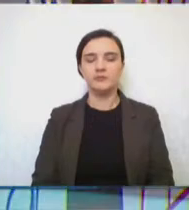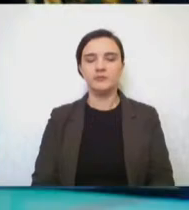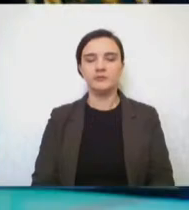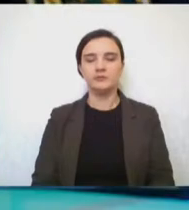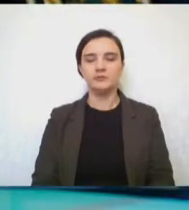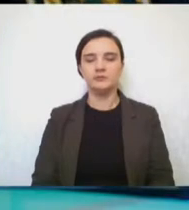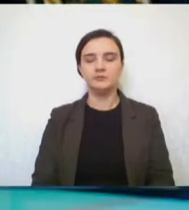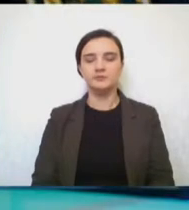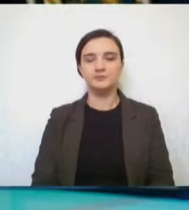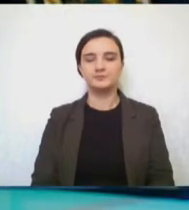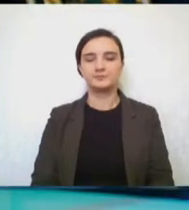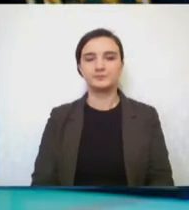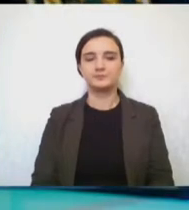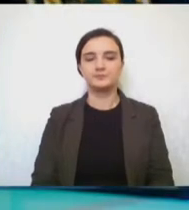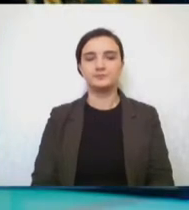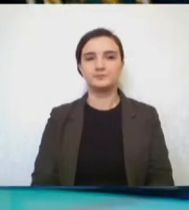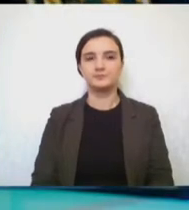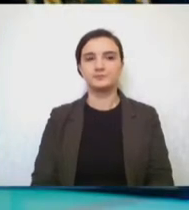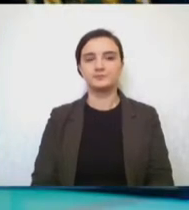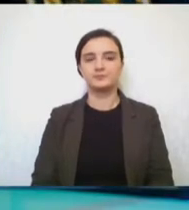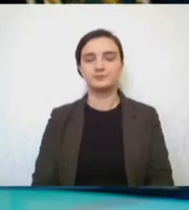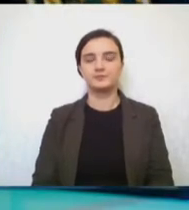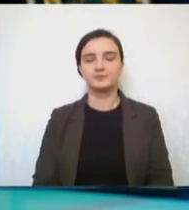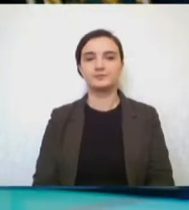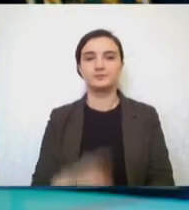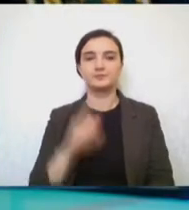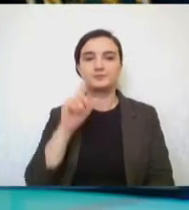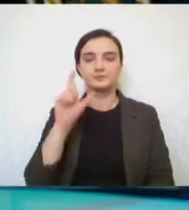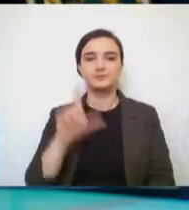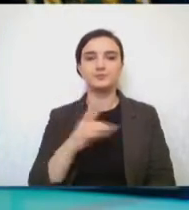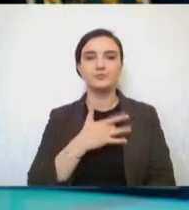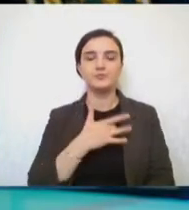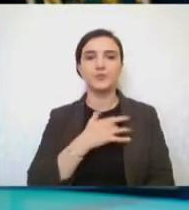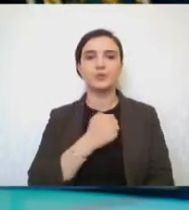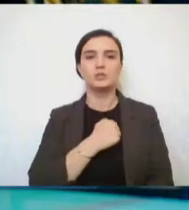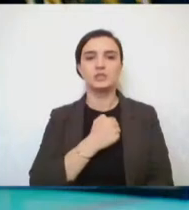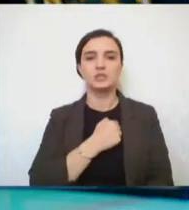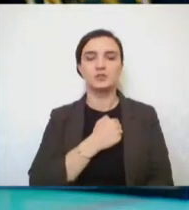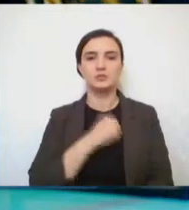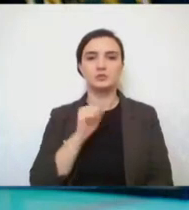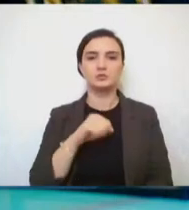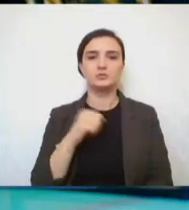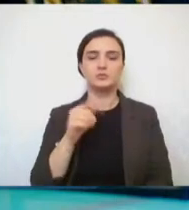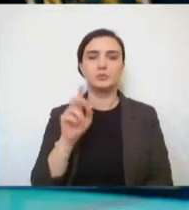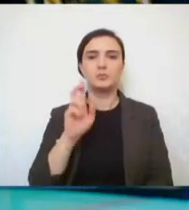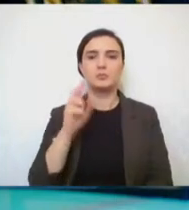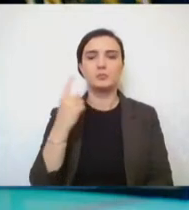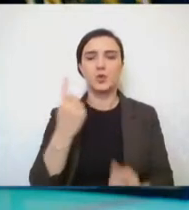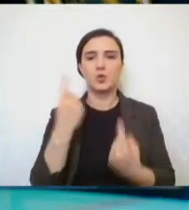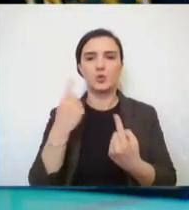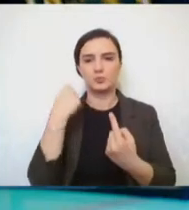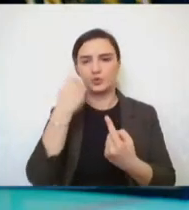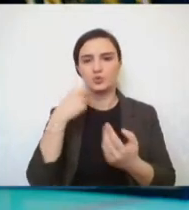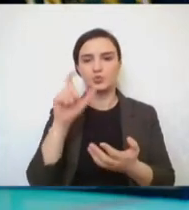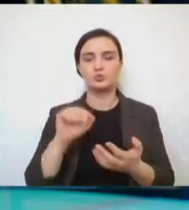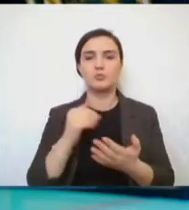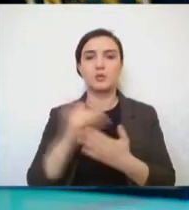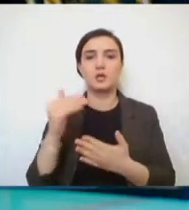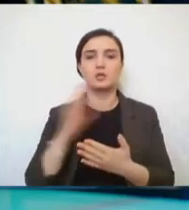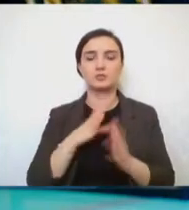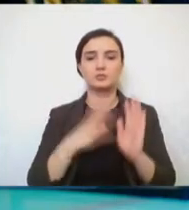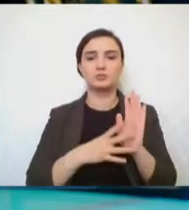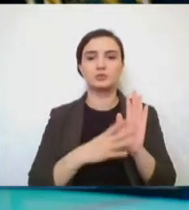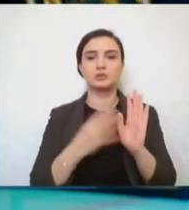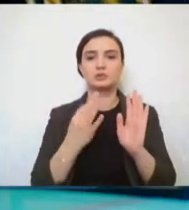ნორმად ჩაითვალოს, ხოლო ახალგაზრდებში გულის ცემაც შეხშირა შეიძლება ბიოლოგიურად და ფიზიოლოგიურად ცოტა მაღალი იყოს, 93-ის